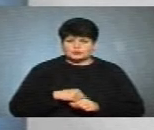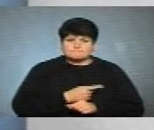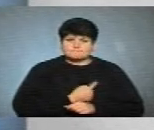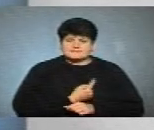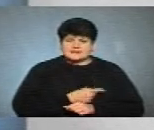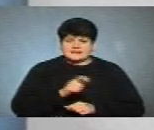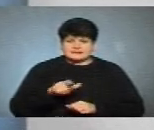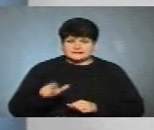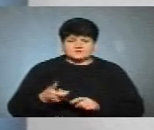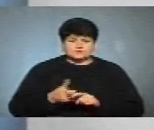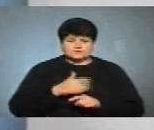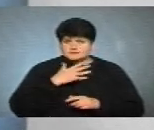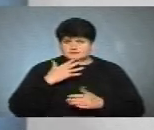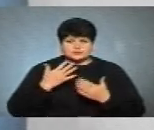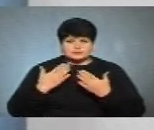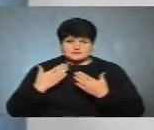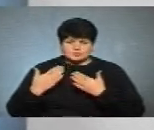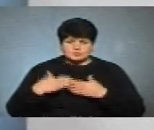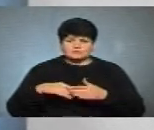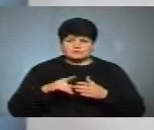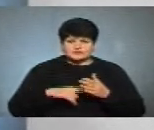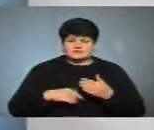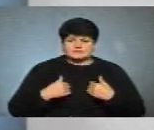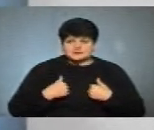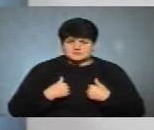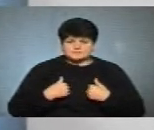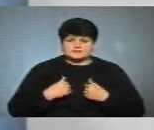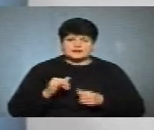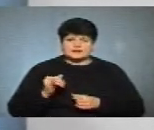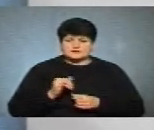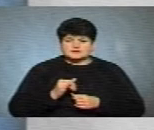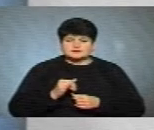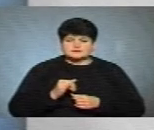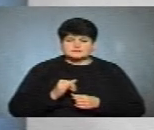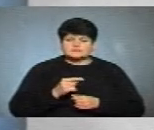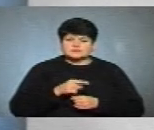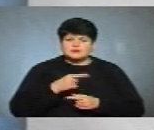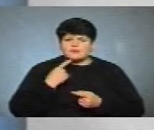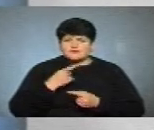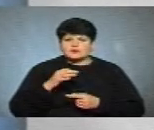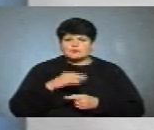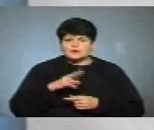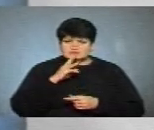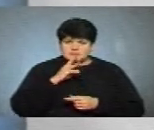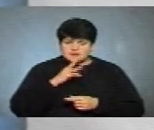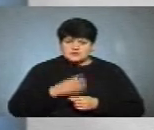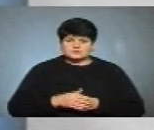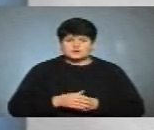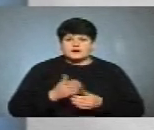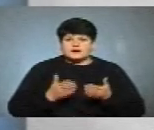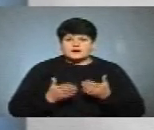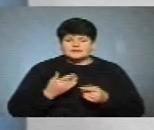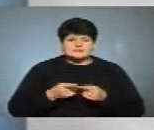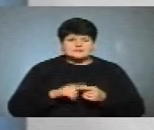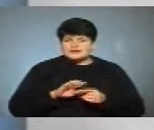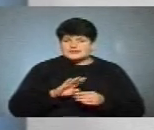Я дуже з ними багато спілкуюся, повірте мені. І вони говорять про заробітну плату. Але це